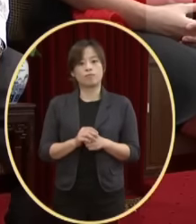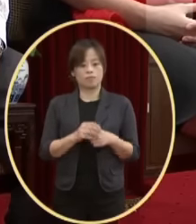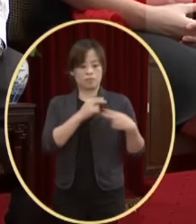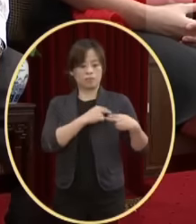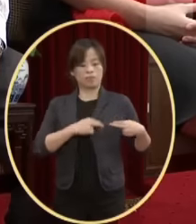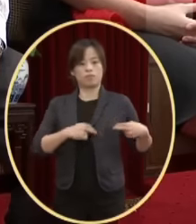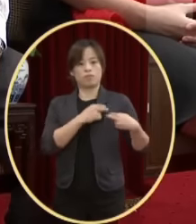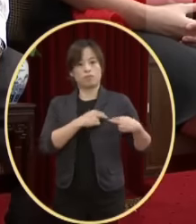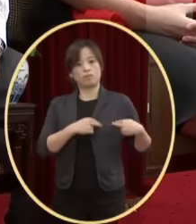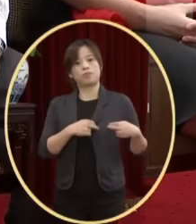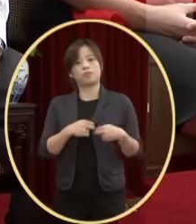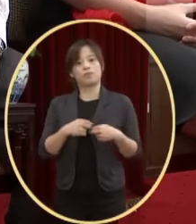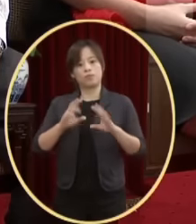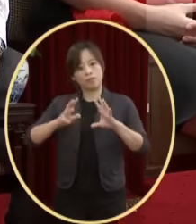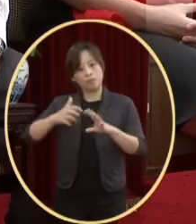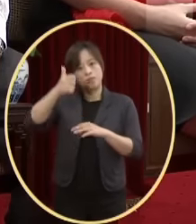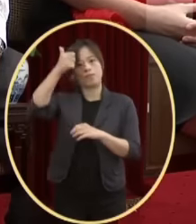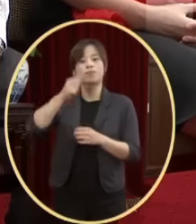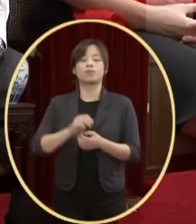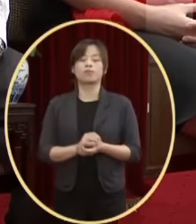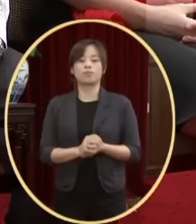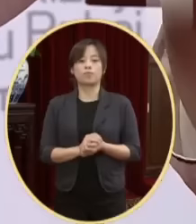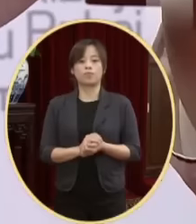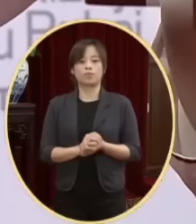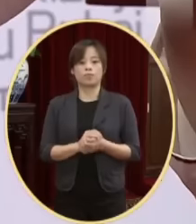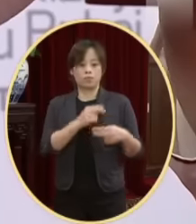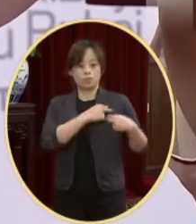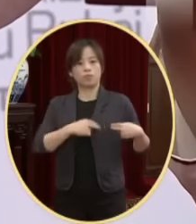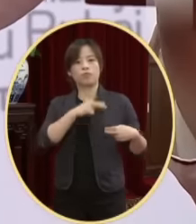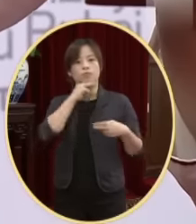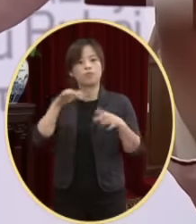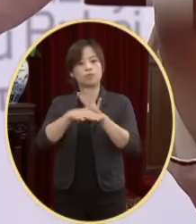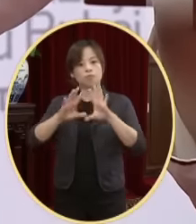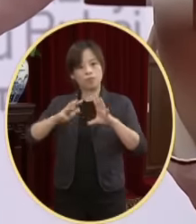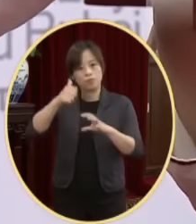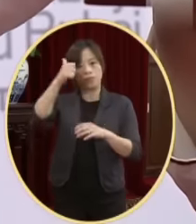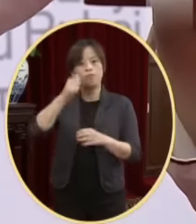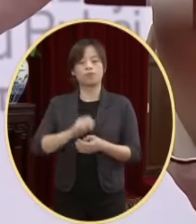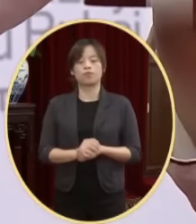蔡文英总统、蔡英文总统